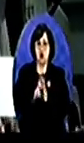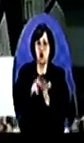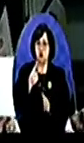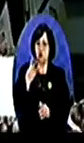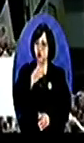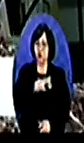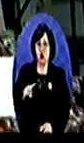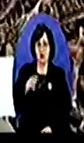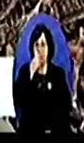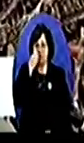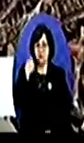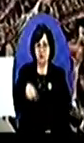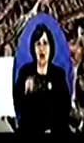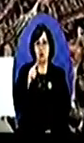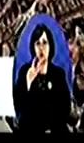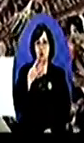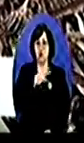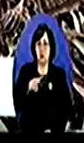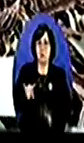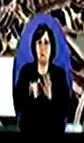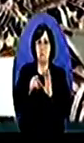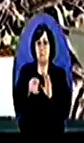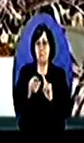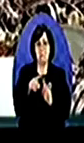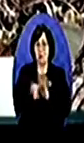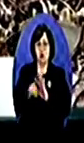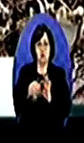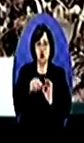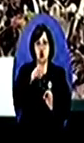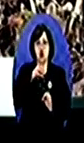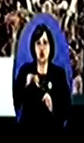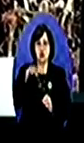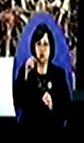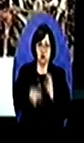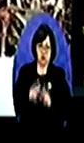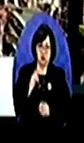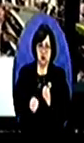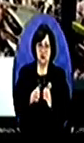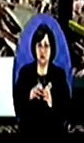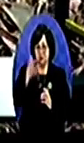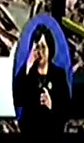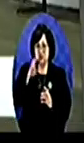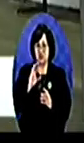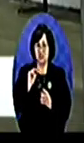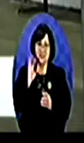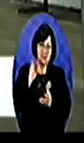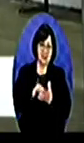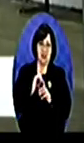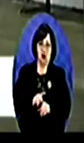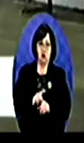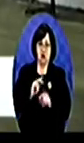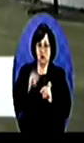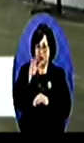гаралтай 17 тонн тос үйлдвэрлэх юм байна. Засгийн газраас нэмэн өртөг шингэсэн олон улсын чанар стандартын шаардлага хангасан өрсөлдөх